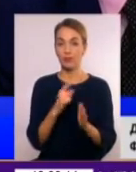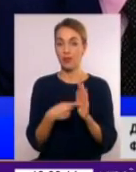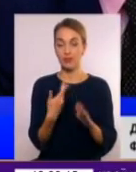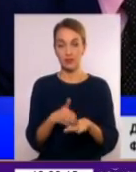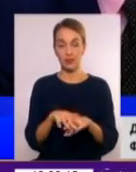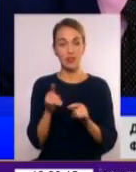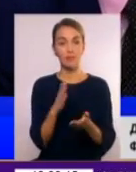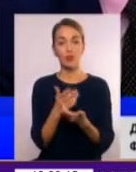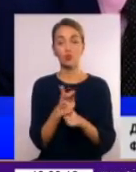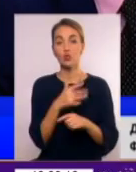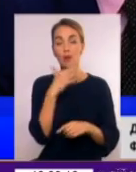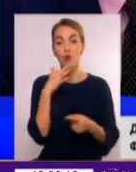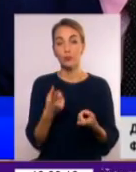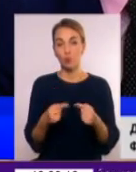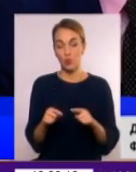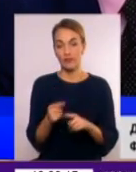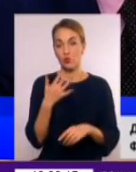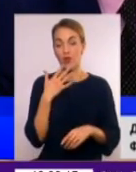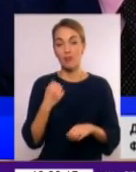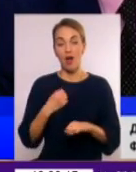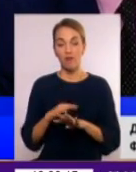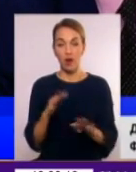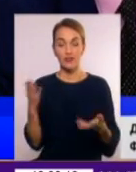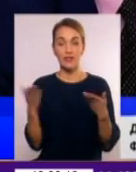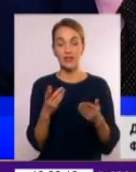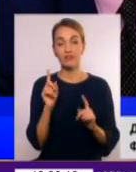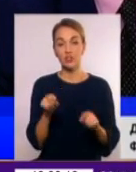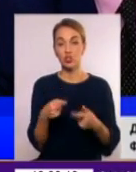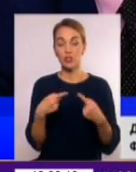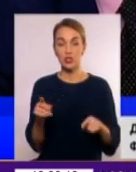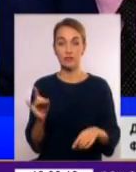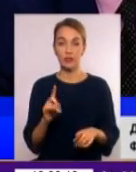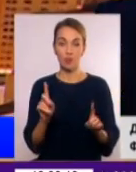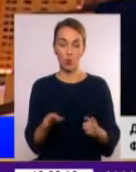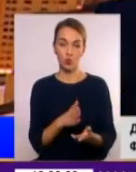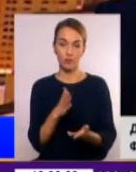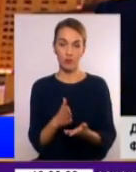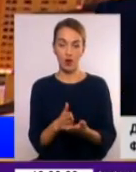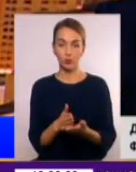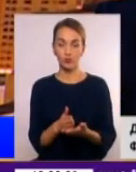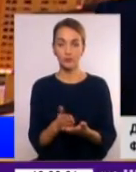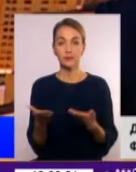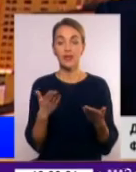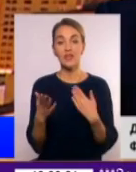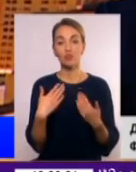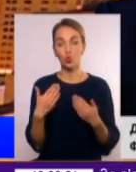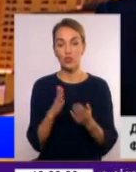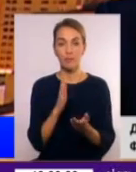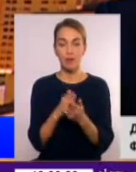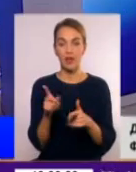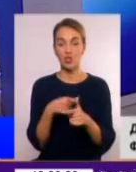що там є дуже багато підрозділів, та ж Національна гвардія, які в тій чи іншій мірі також мають якесь відношення пряме